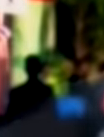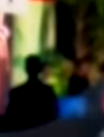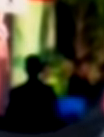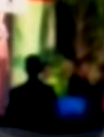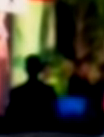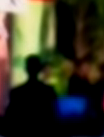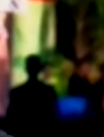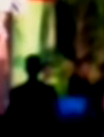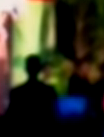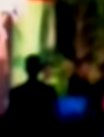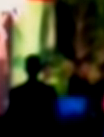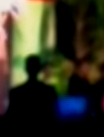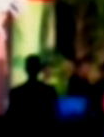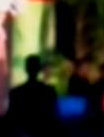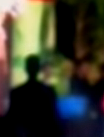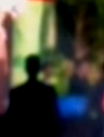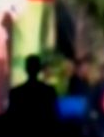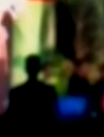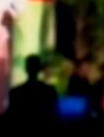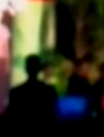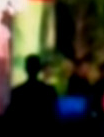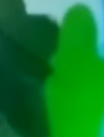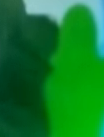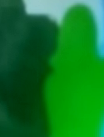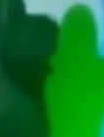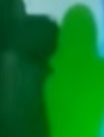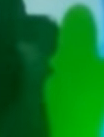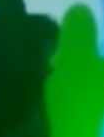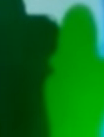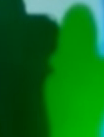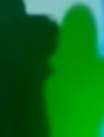สถ้าตัวฉันเองยังหายใ